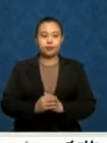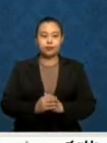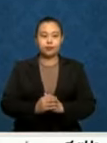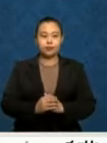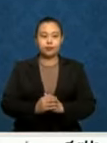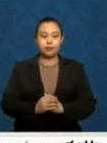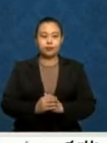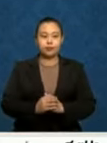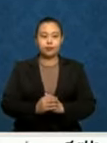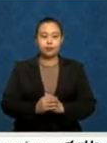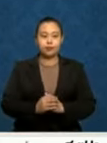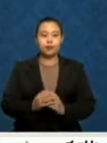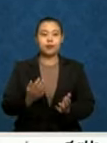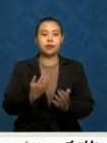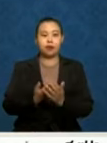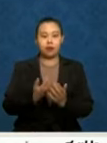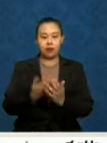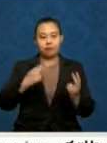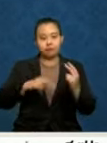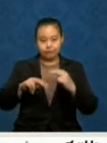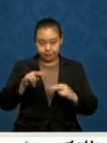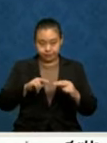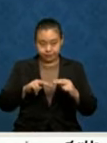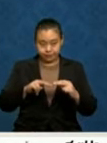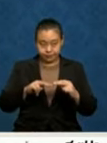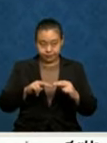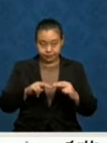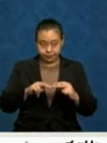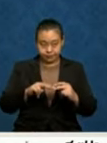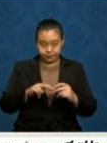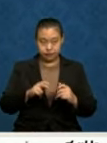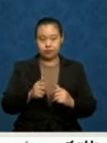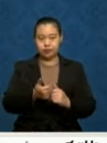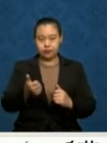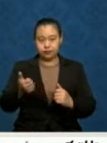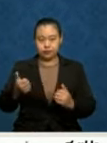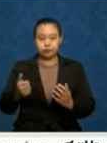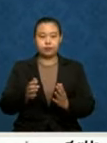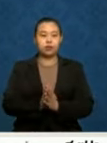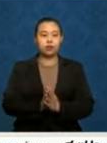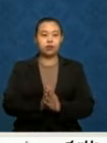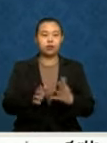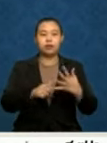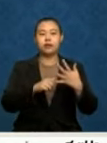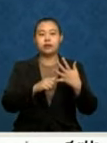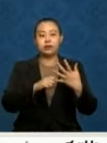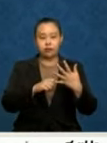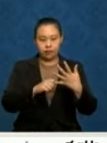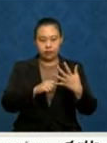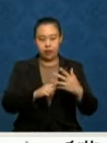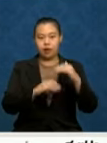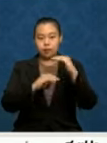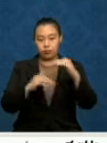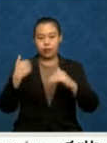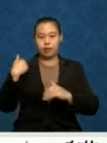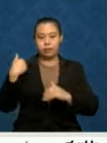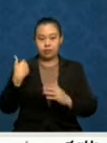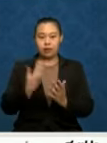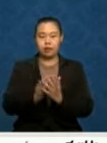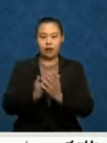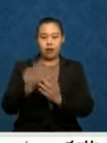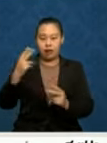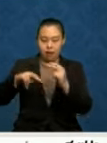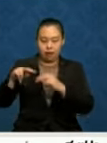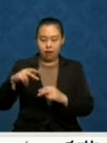ไปหารายได้หลักอื่นนะครับในส่วนของระเบียบมีกำหนดไว้ในส่วนที่5เรื่องการจัดหาผลประโยชน์ของกองทุนนะครับ